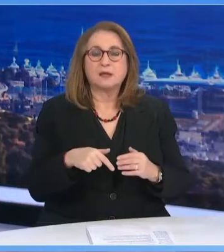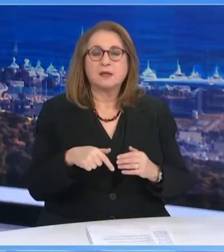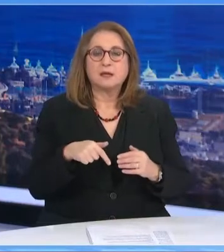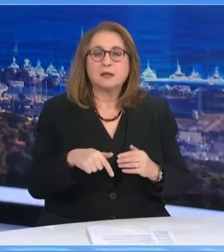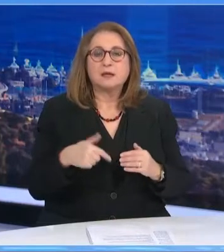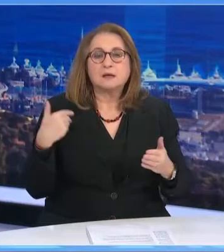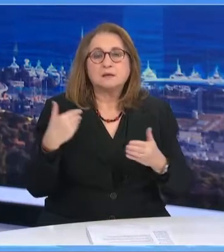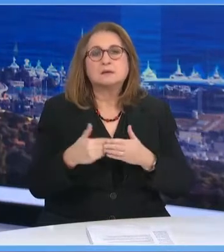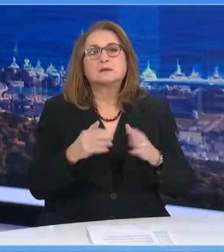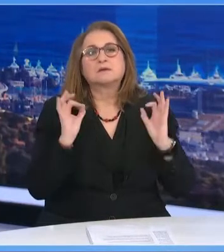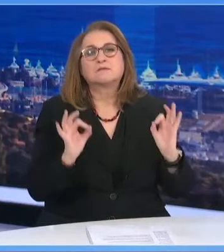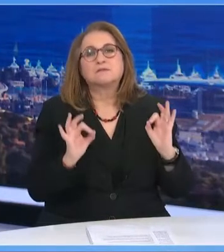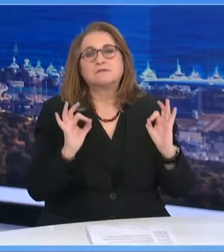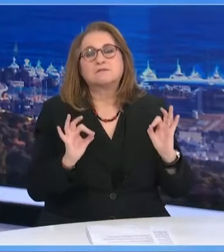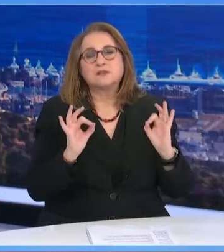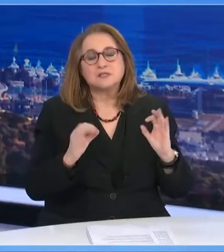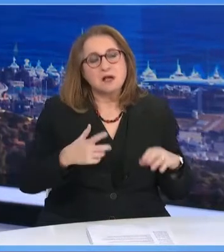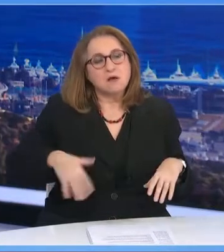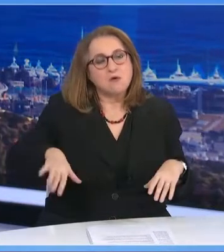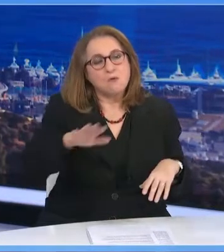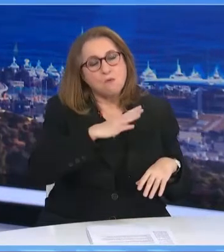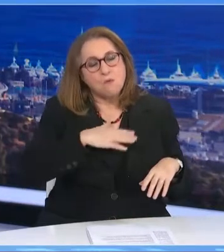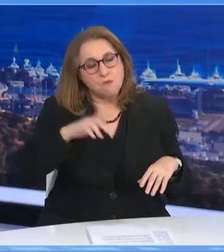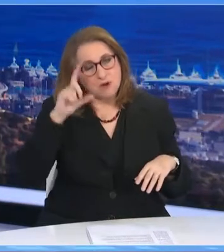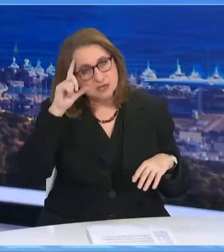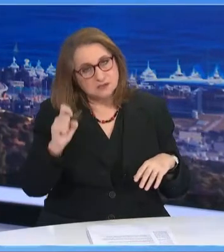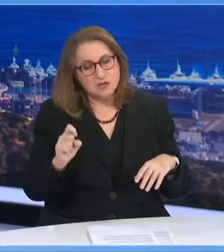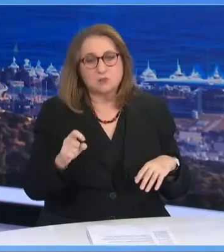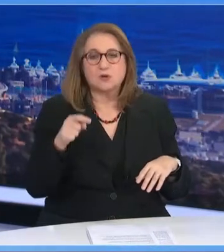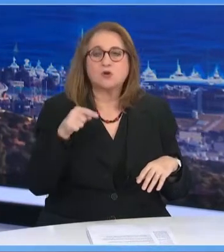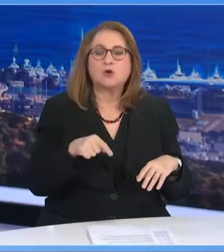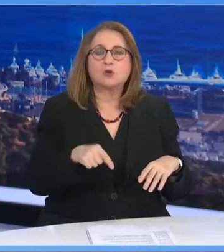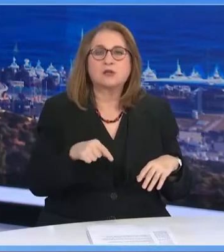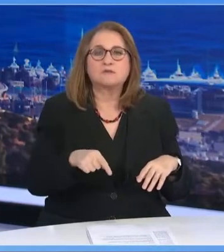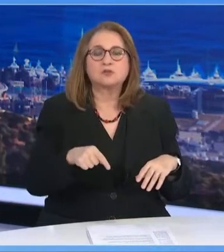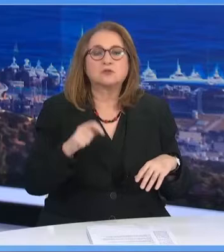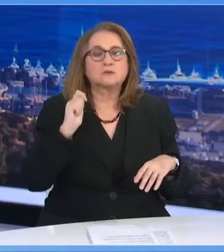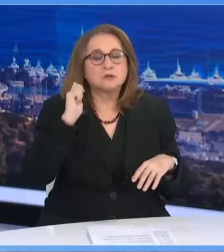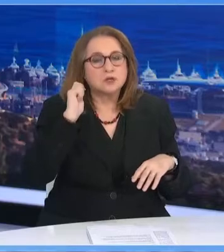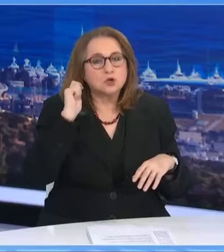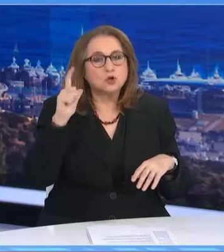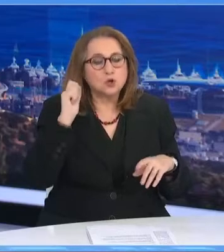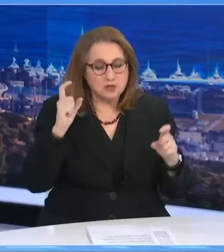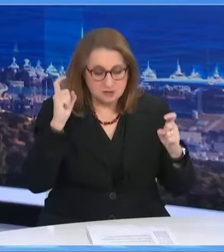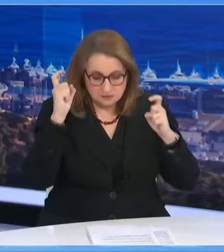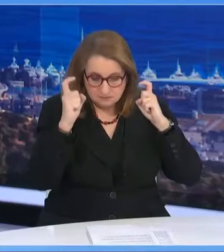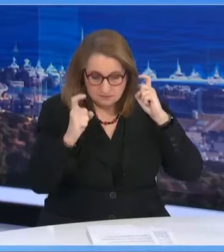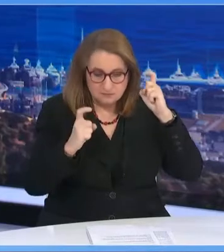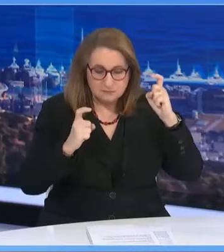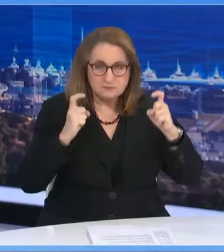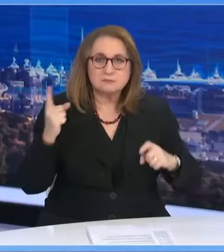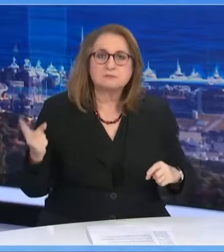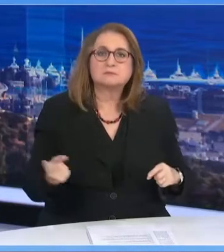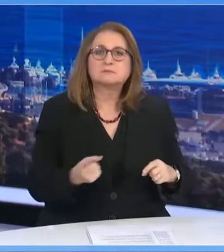και ο καθένας μας αυτό το ξέρει, μία ανάκληση γεγονότων και σκέψεων που αφορούν